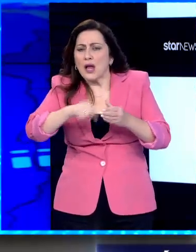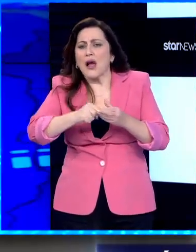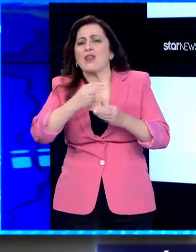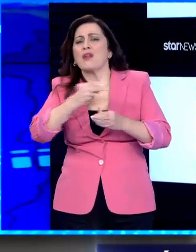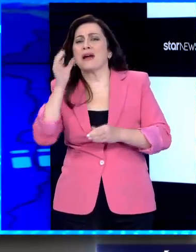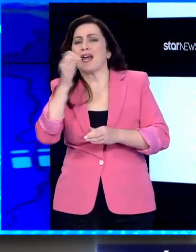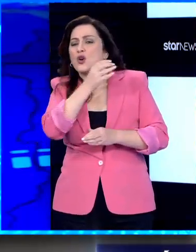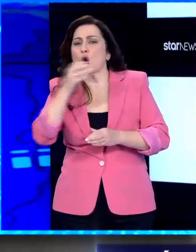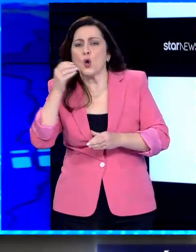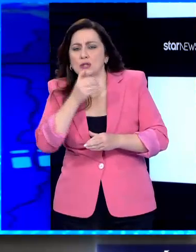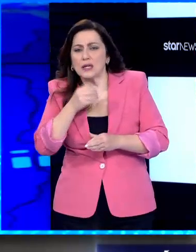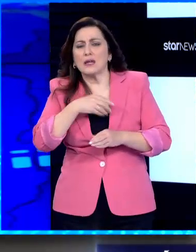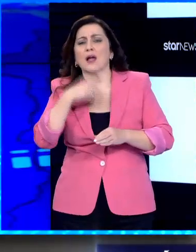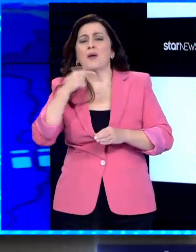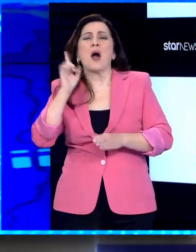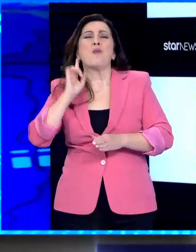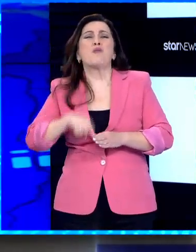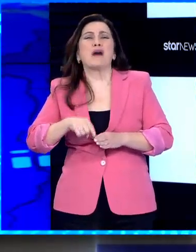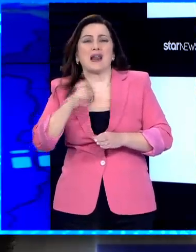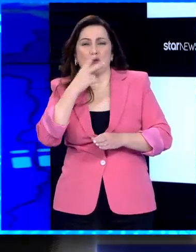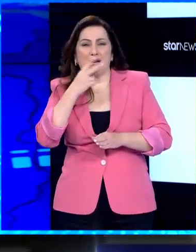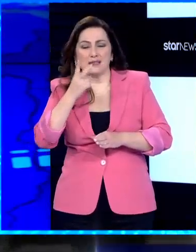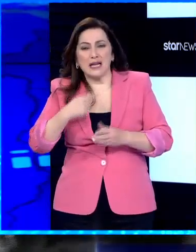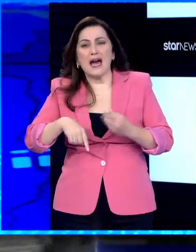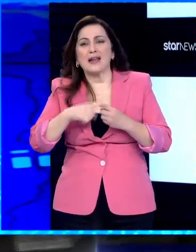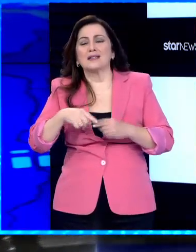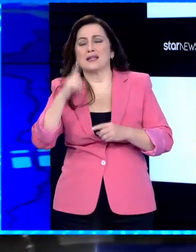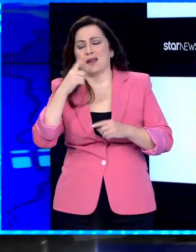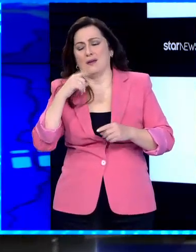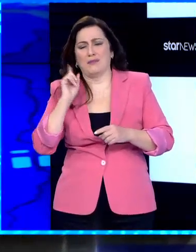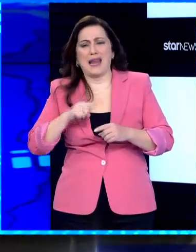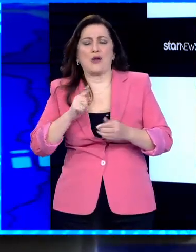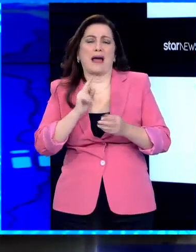υποθέσεις ναρκωτικών, διακίνηση παράνομων τσιγάρων και πλαστογραφία.